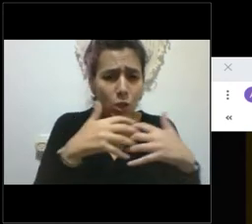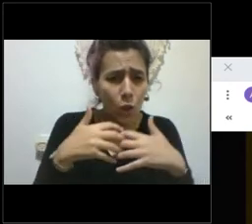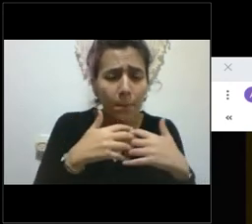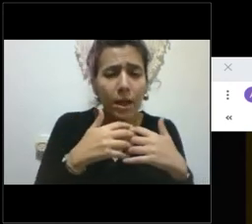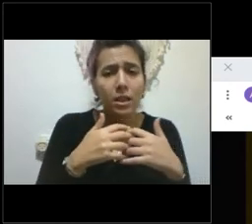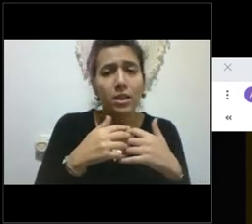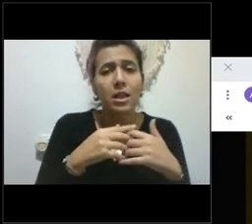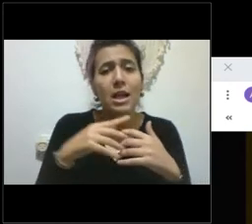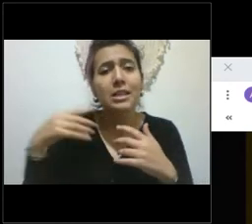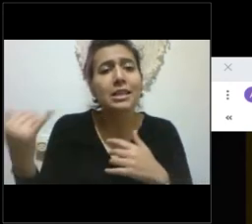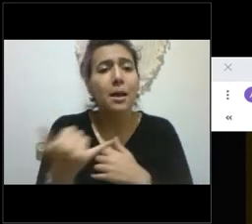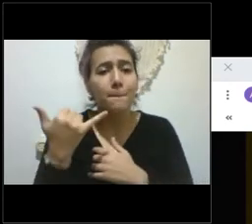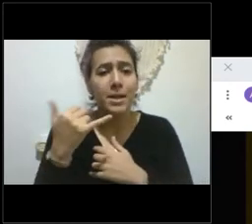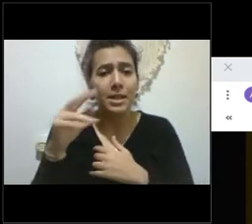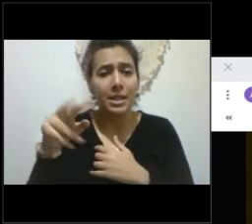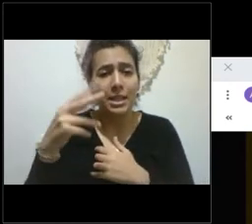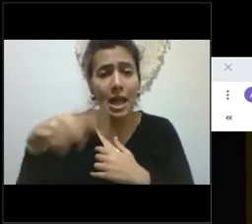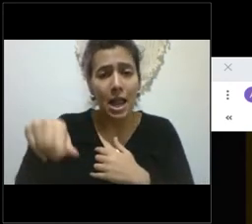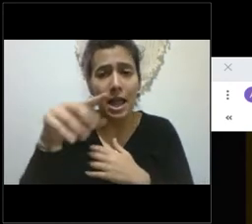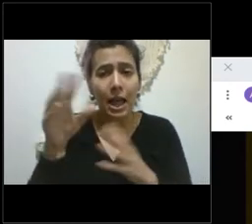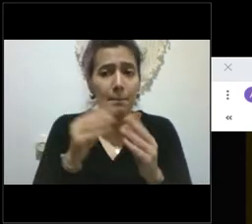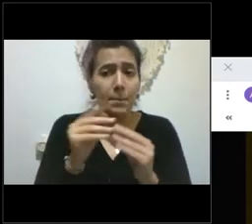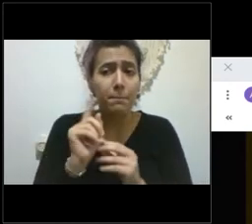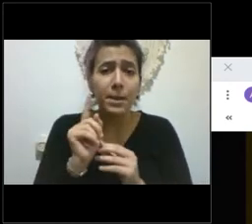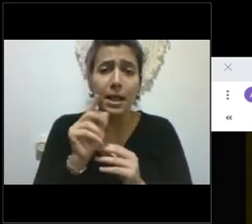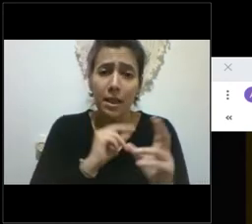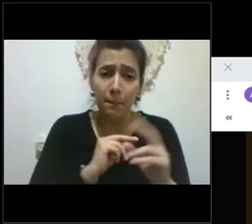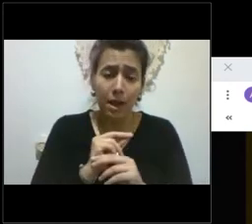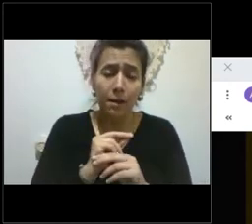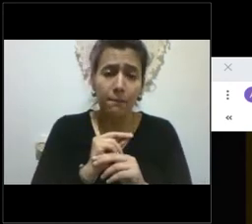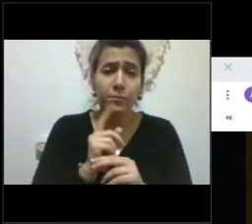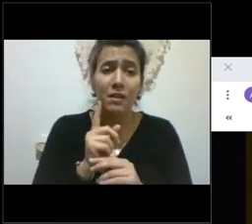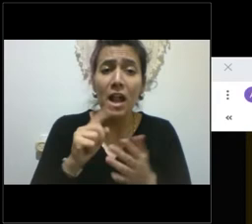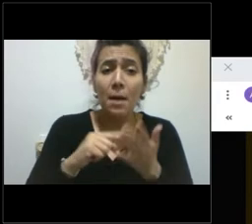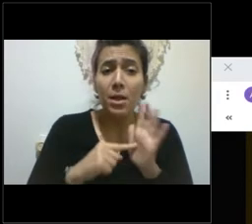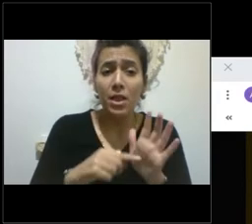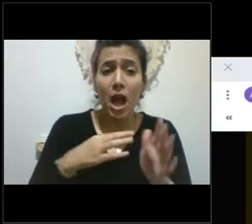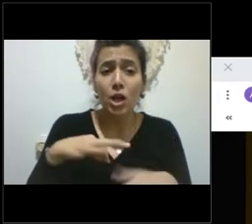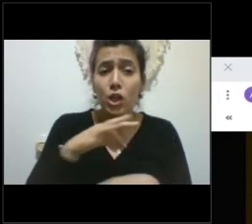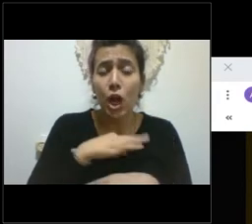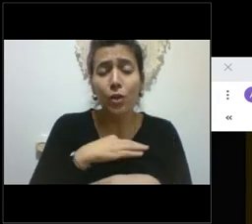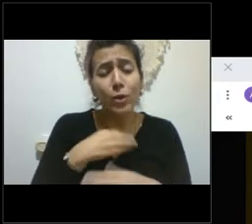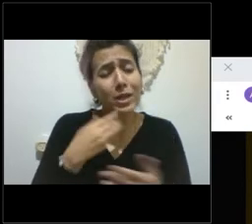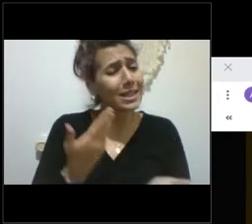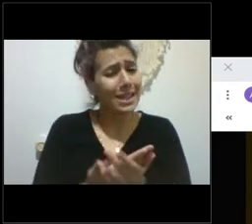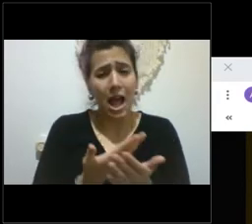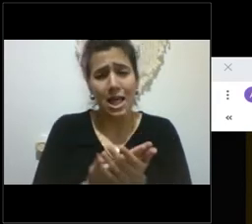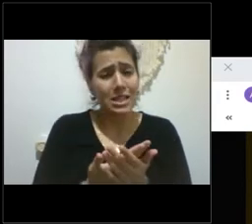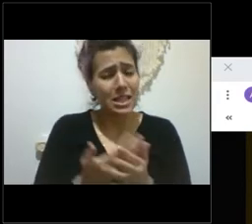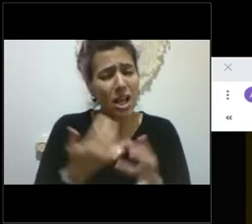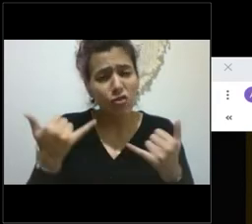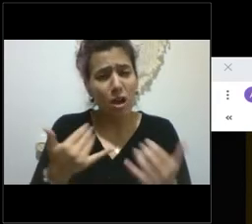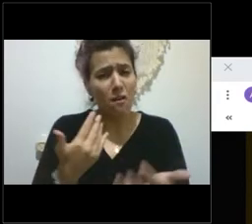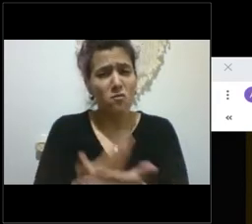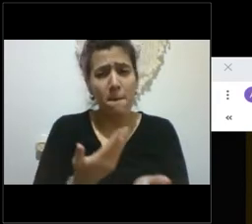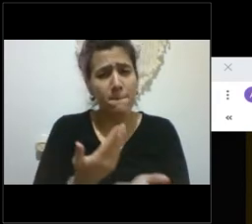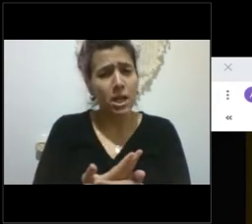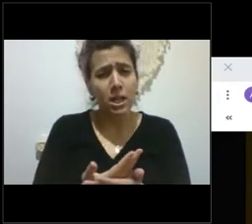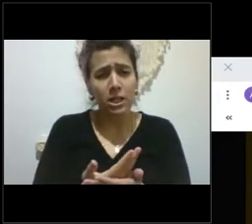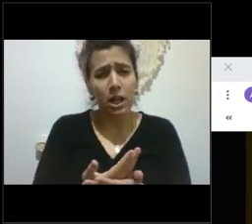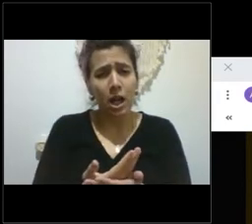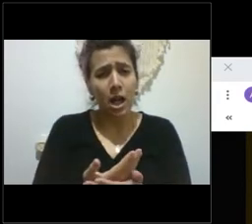תמיד יהיה לכם ממי לדבר, אבל המטרה שלנו היא בעצם תכלס, פרקטיקה, לתת לכם להיכנס